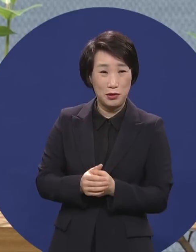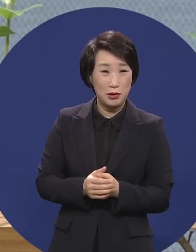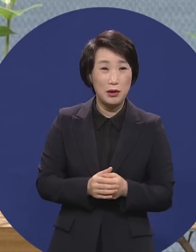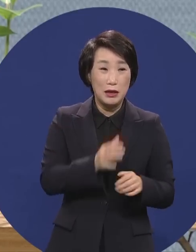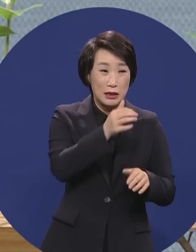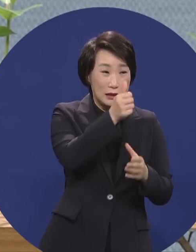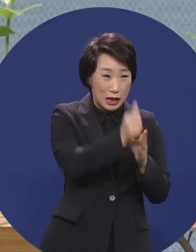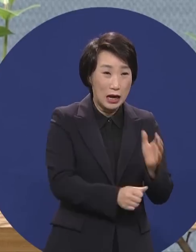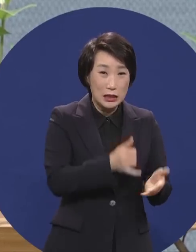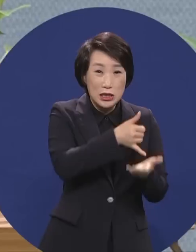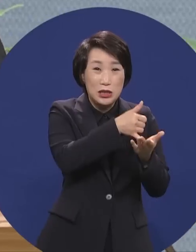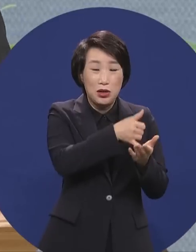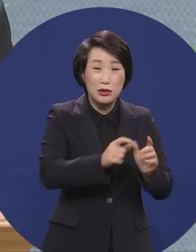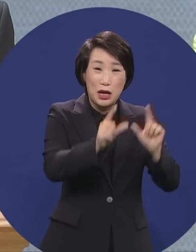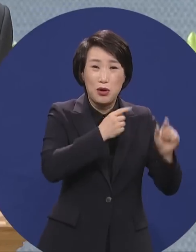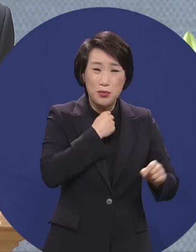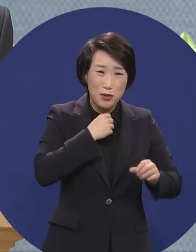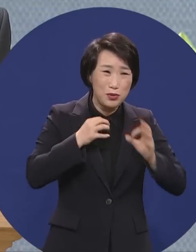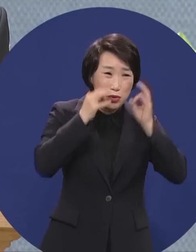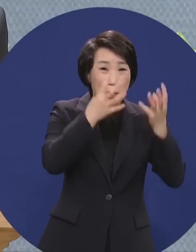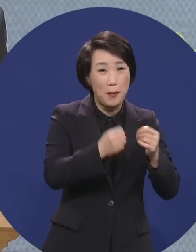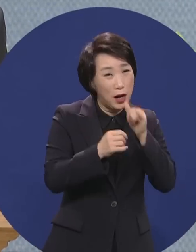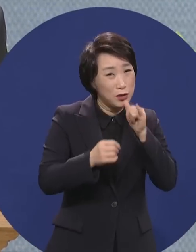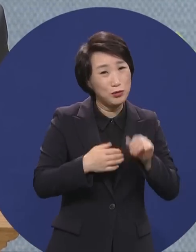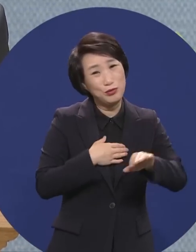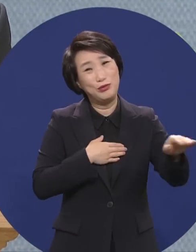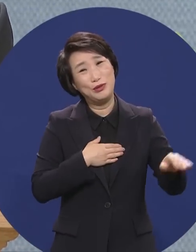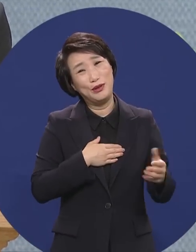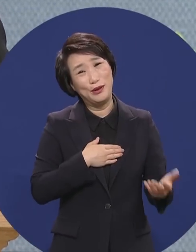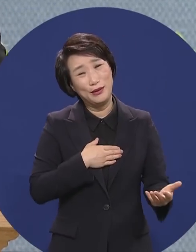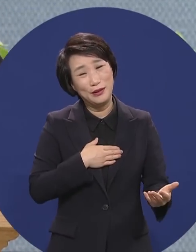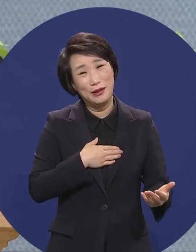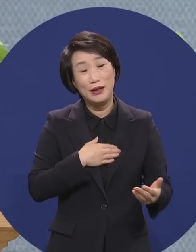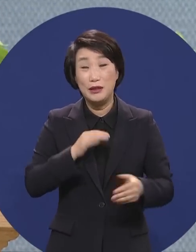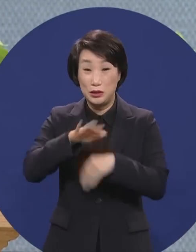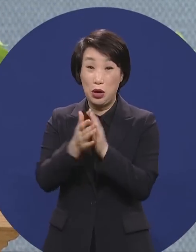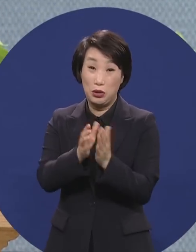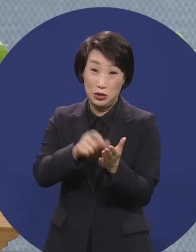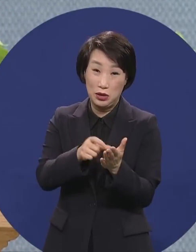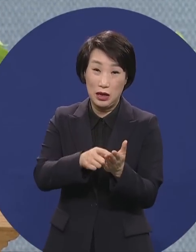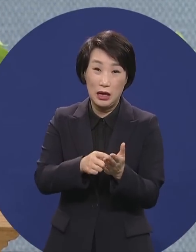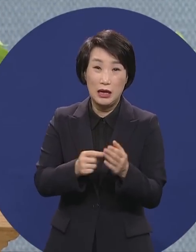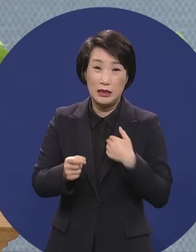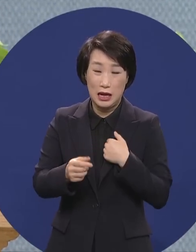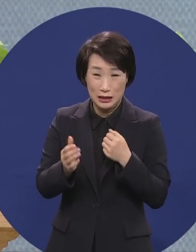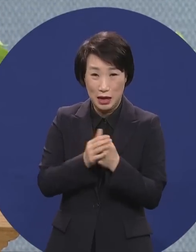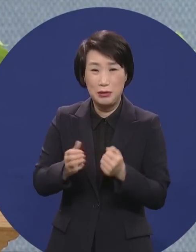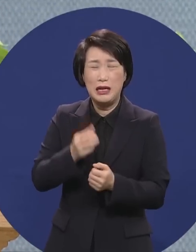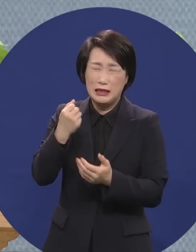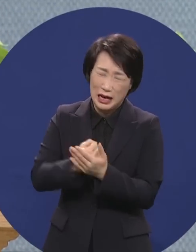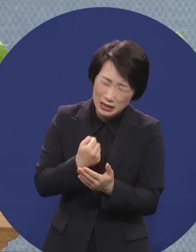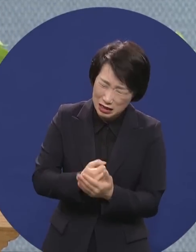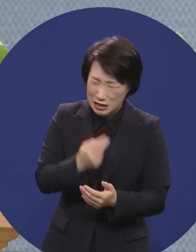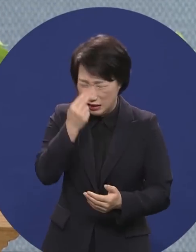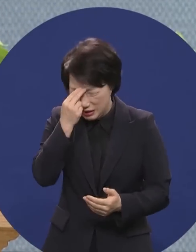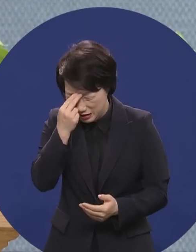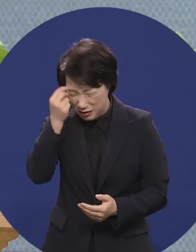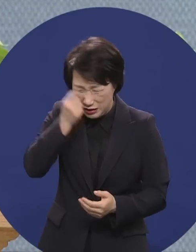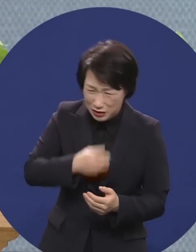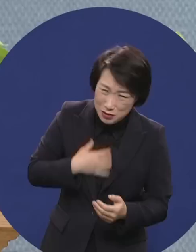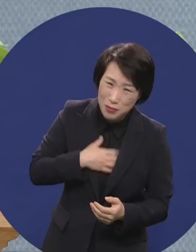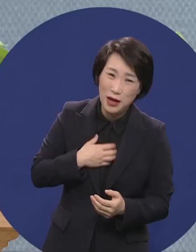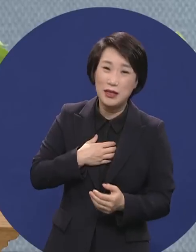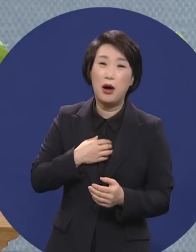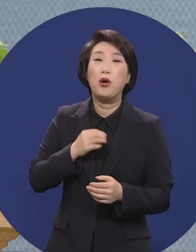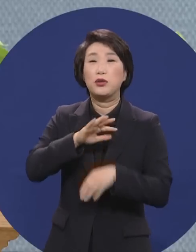타락한 인격으로 살려고 몸부림을 쳤더냐. 그래서 성령은 날 위해서 탄식하시고 근심하시고 슬퍼하신다고